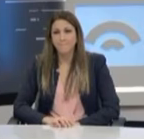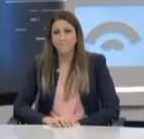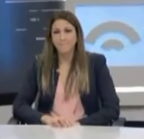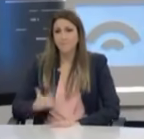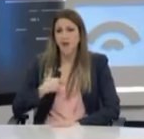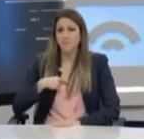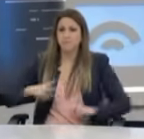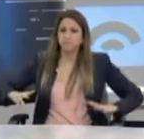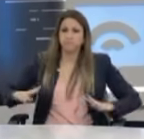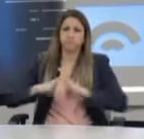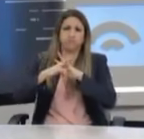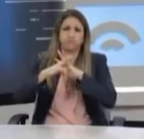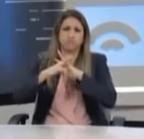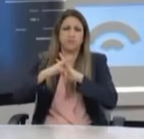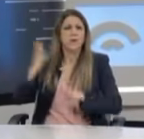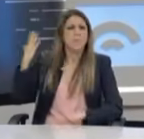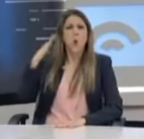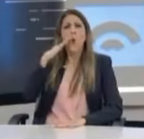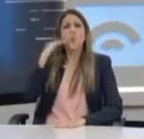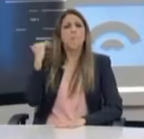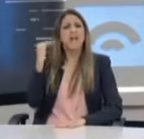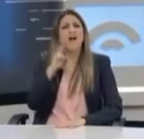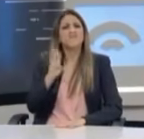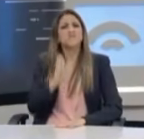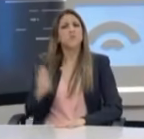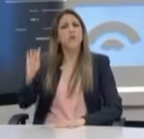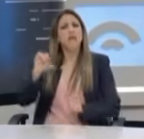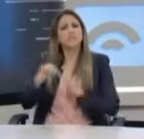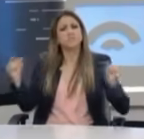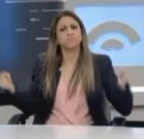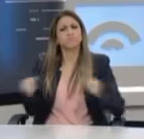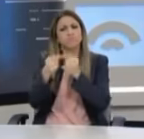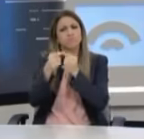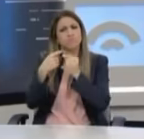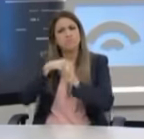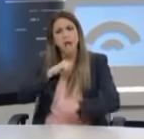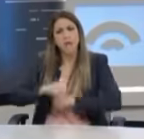Δίναμε μάχη εμείς. Καθίστε, το Βουκουρέστι. Καθίστε.